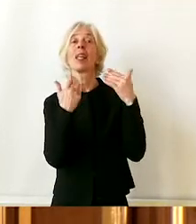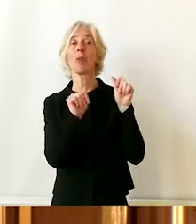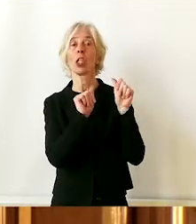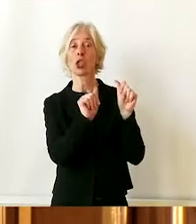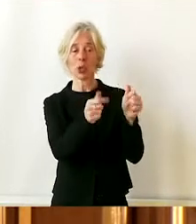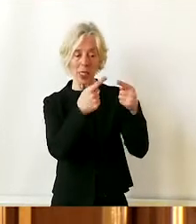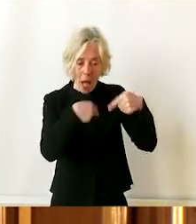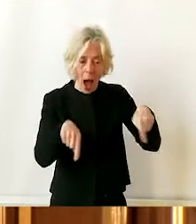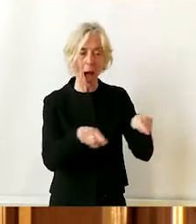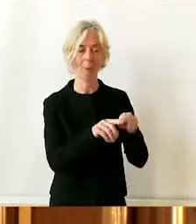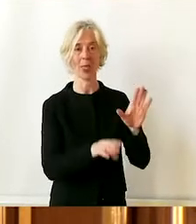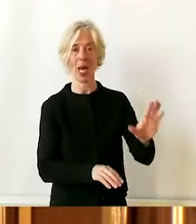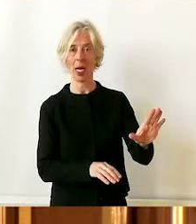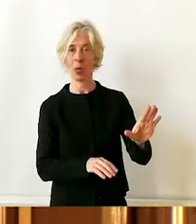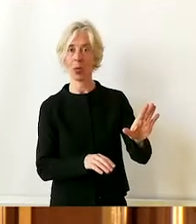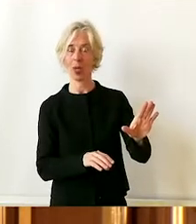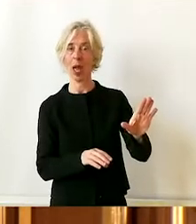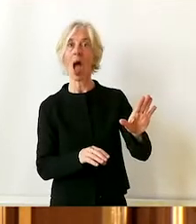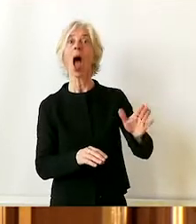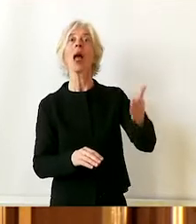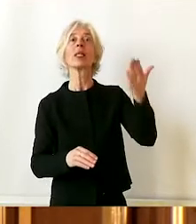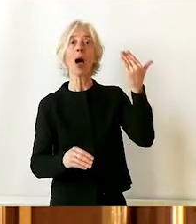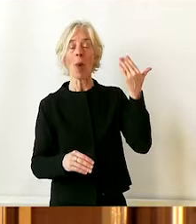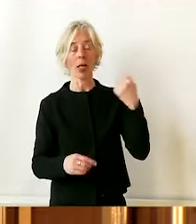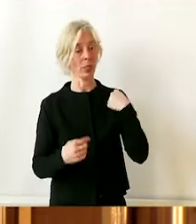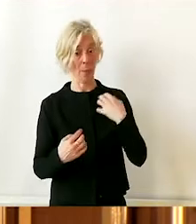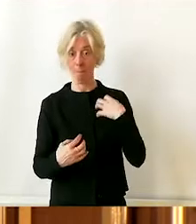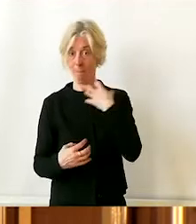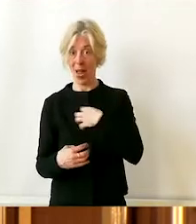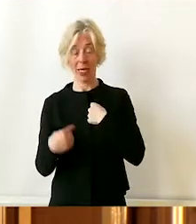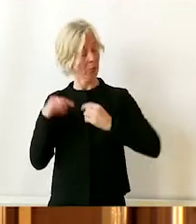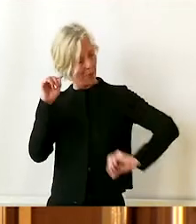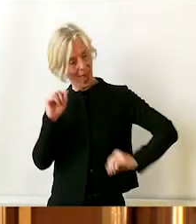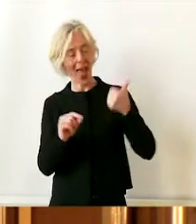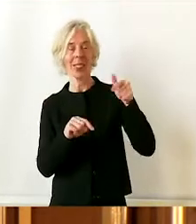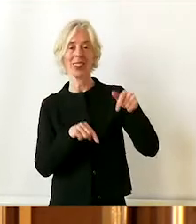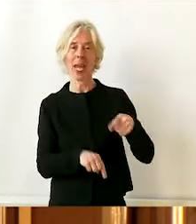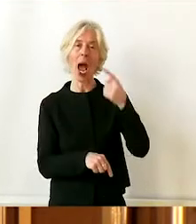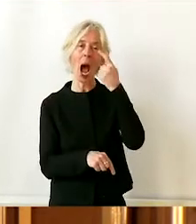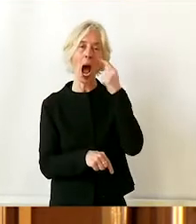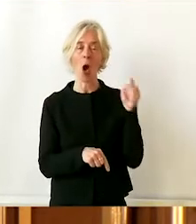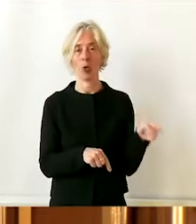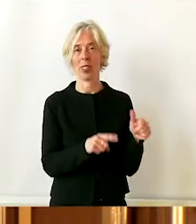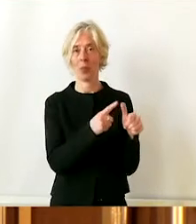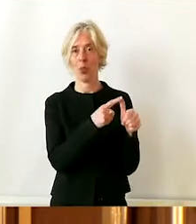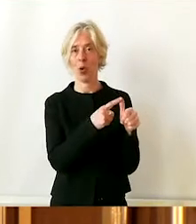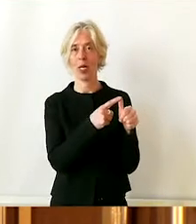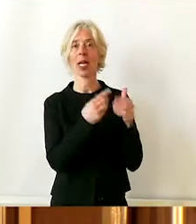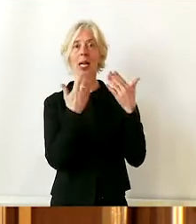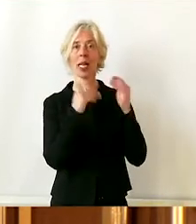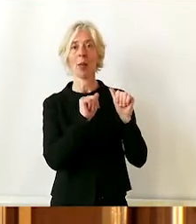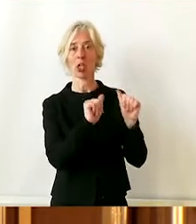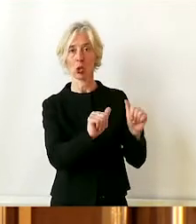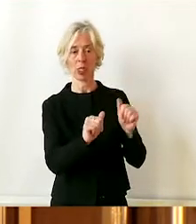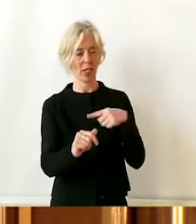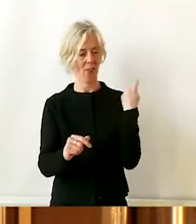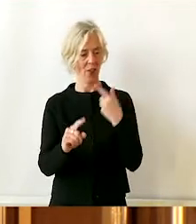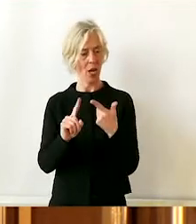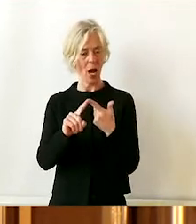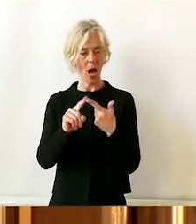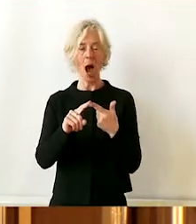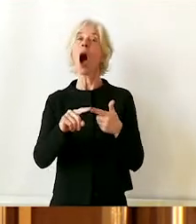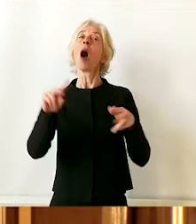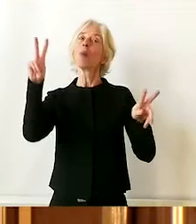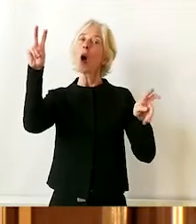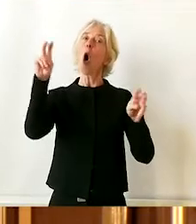federführend oder Vorreiterrolle hatte in Bayern. Wir sind Augsburg oder Augsburg ist Umweltstadt. Wir sind Mittelpunkt